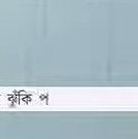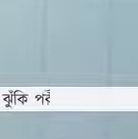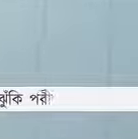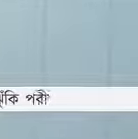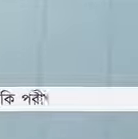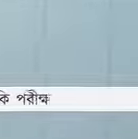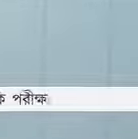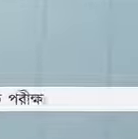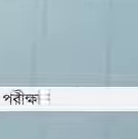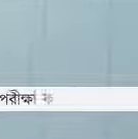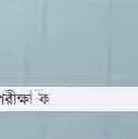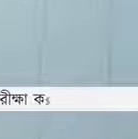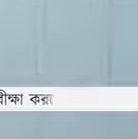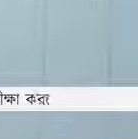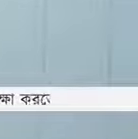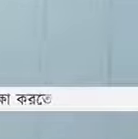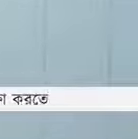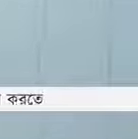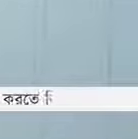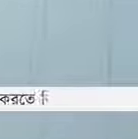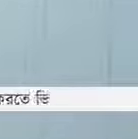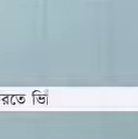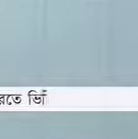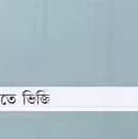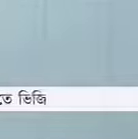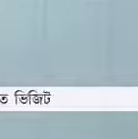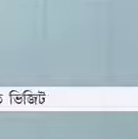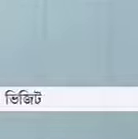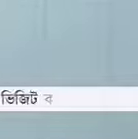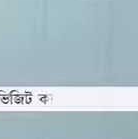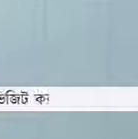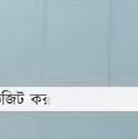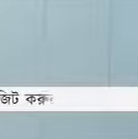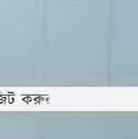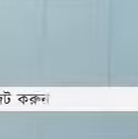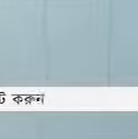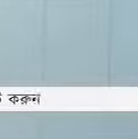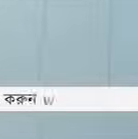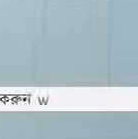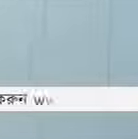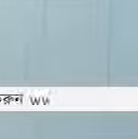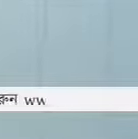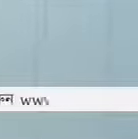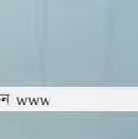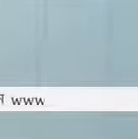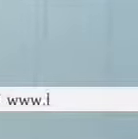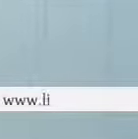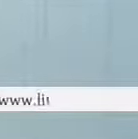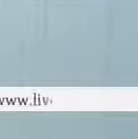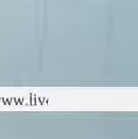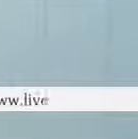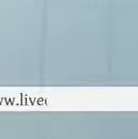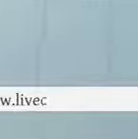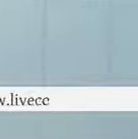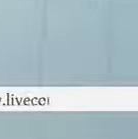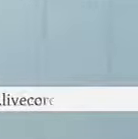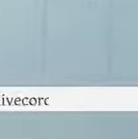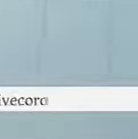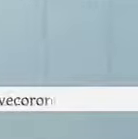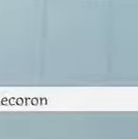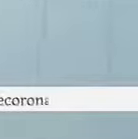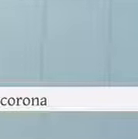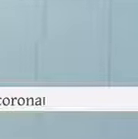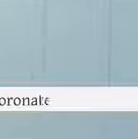দিনে 3 থেকে 4 বার লবণ গরম পানি সহযোগে গড়গড়া করতে পারেন এবং গরম